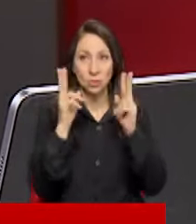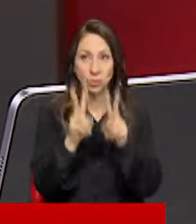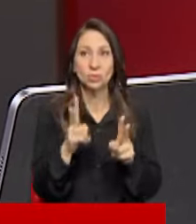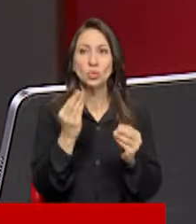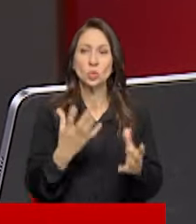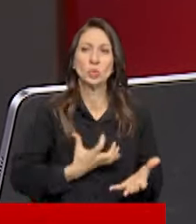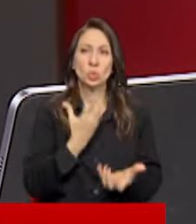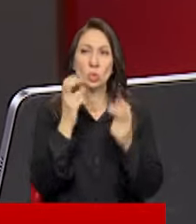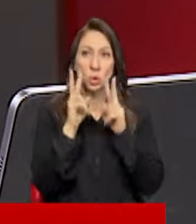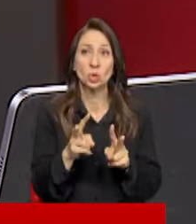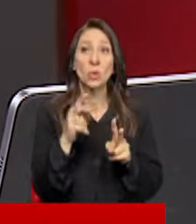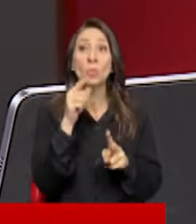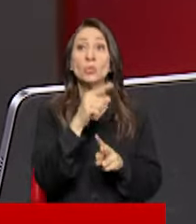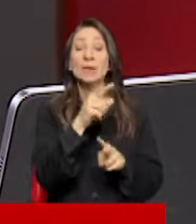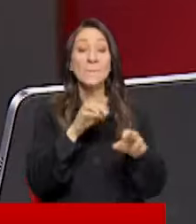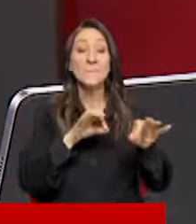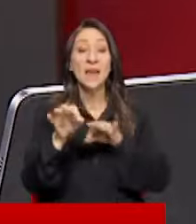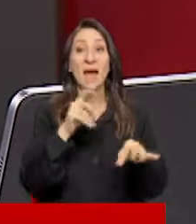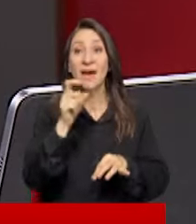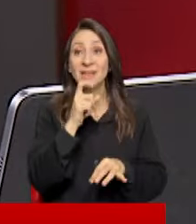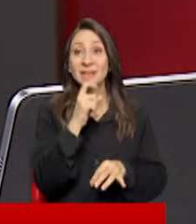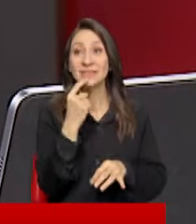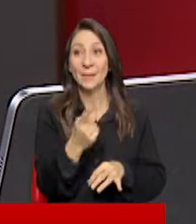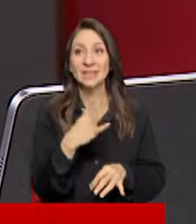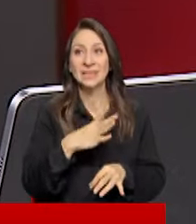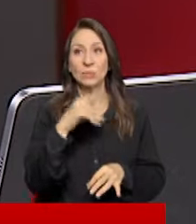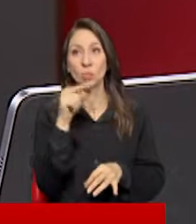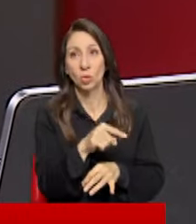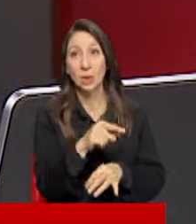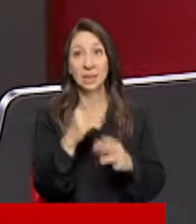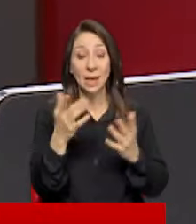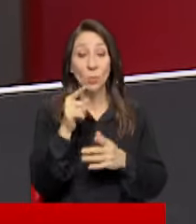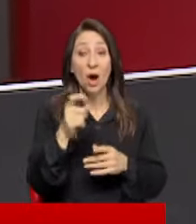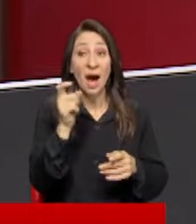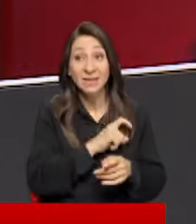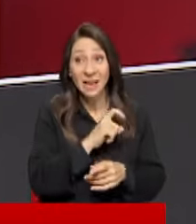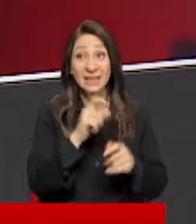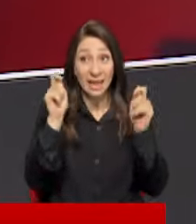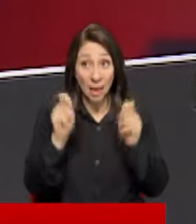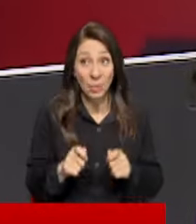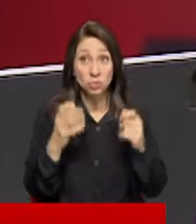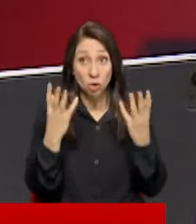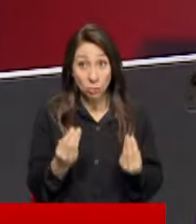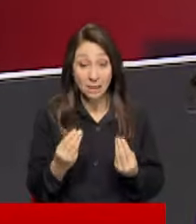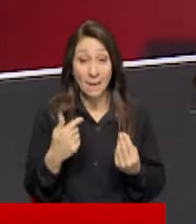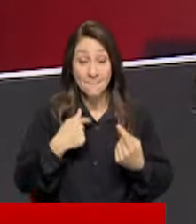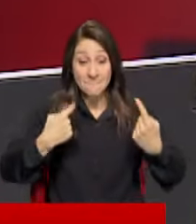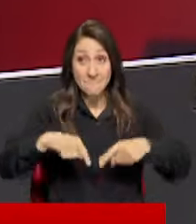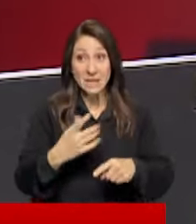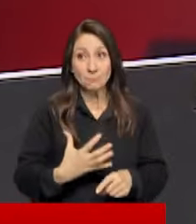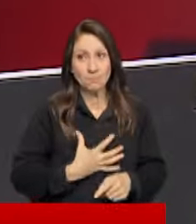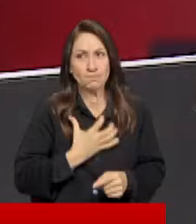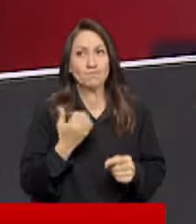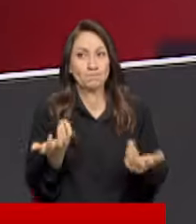çok acı bir şekilde gördük. Yani buradaki stratejik hatadan kastettiğim budur. Yani ve bu hatanın yapılmış olması bizim ne yazık